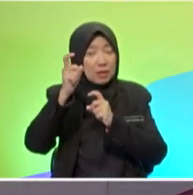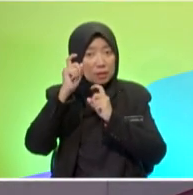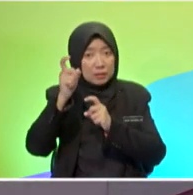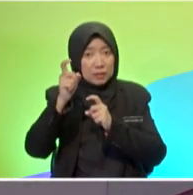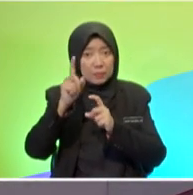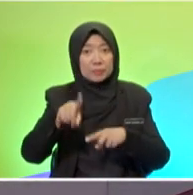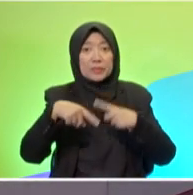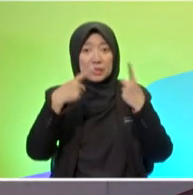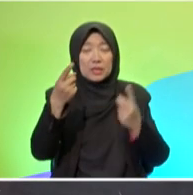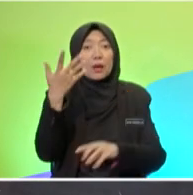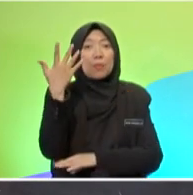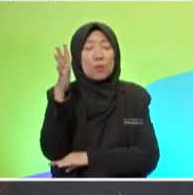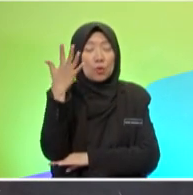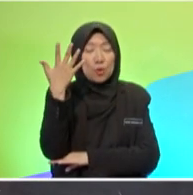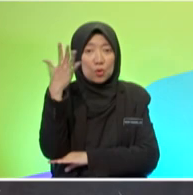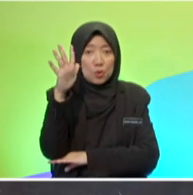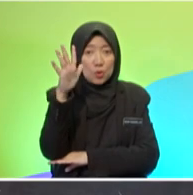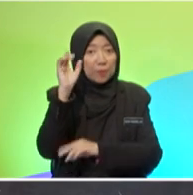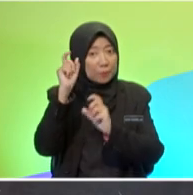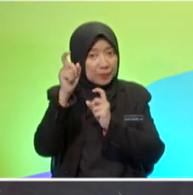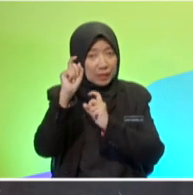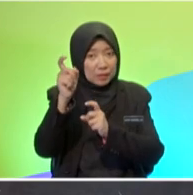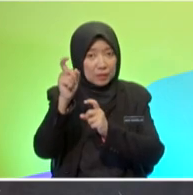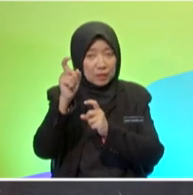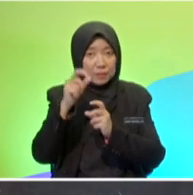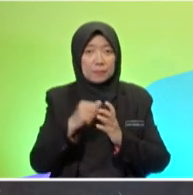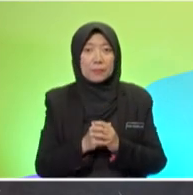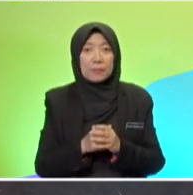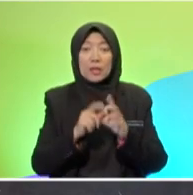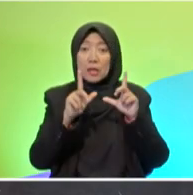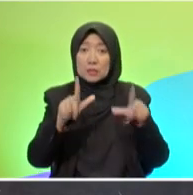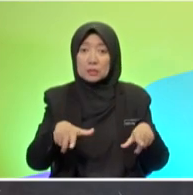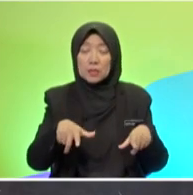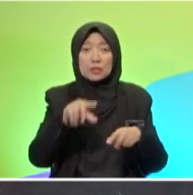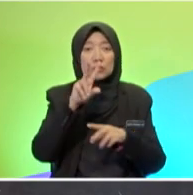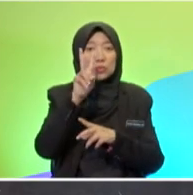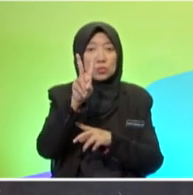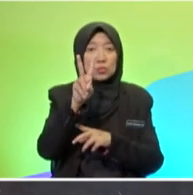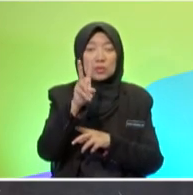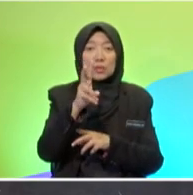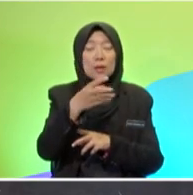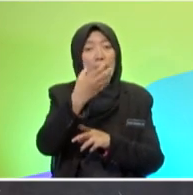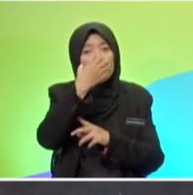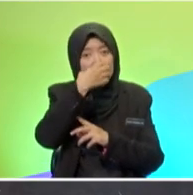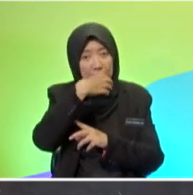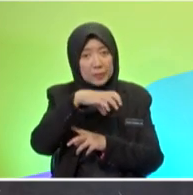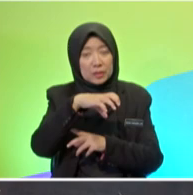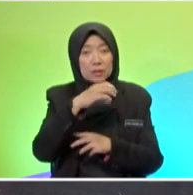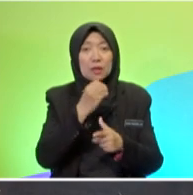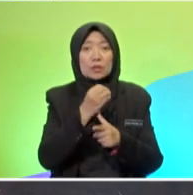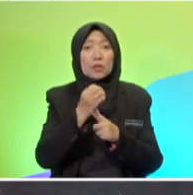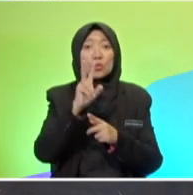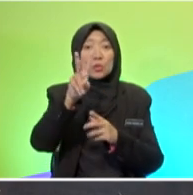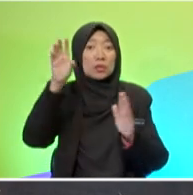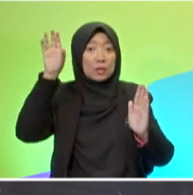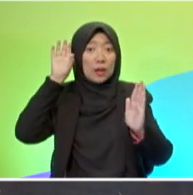pokok ganjaran? Ini kita berada pokok ganjaran. Boleh tak Mira letakkan dua biji apple ataupun dua gambar apple?